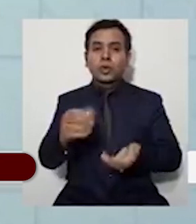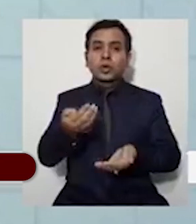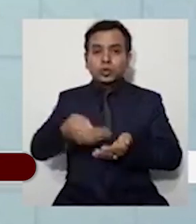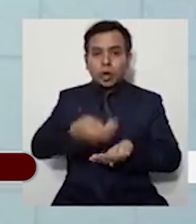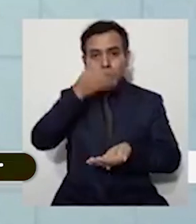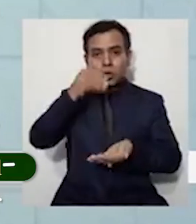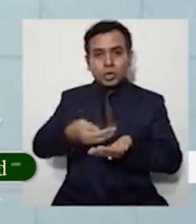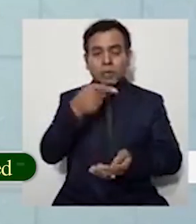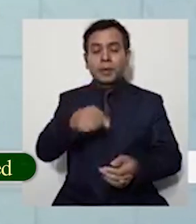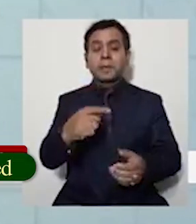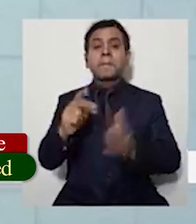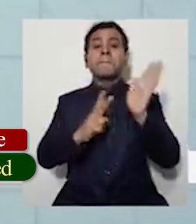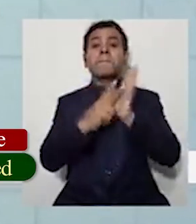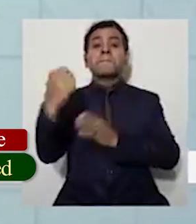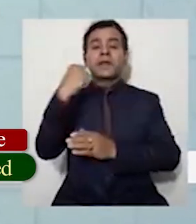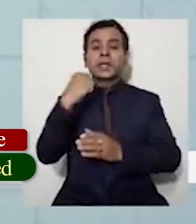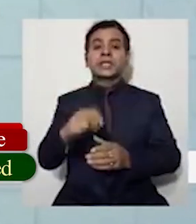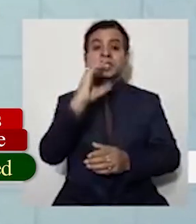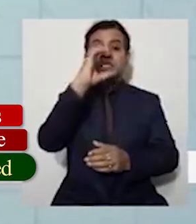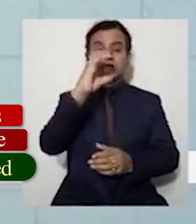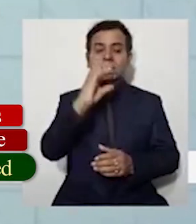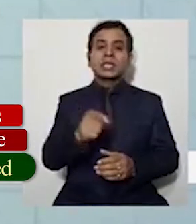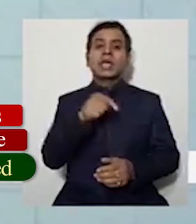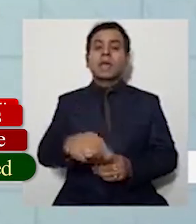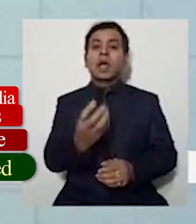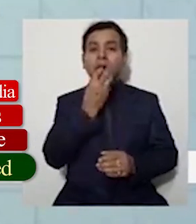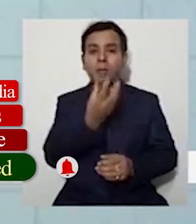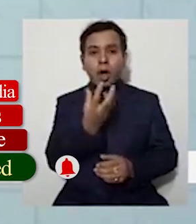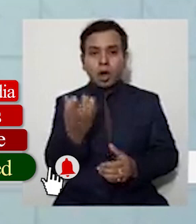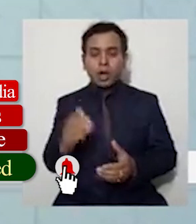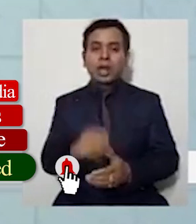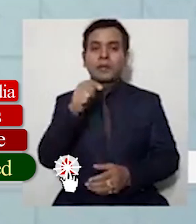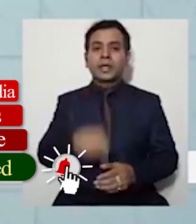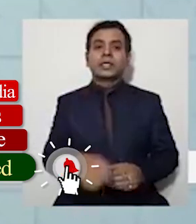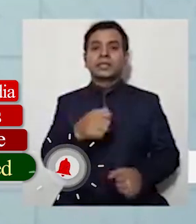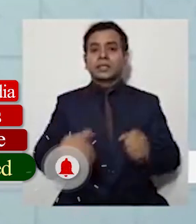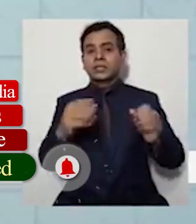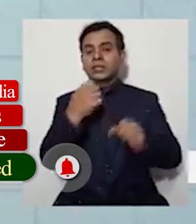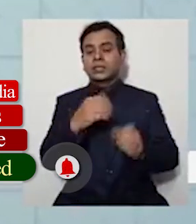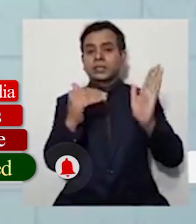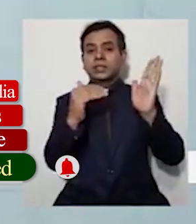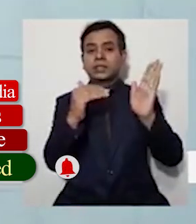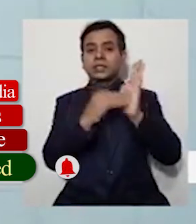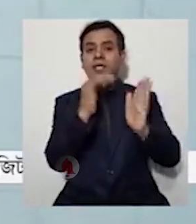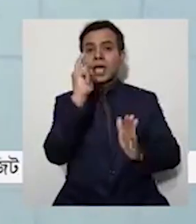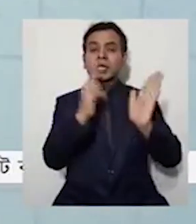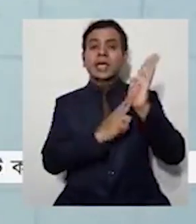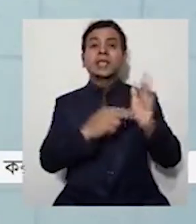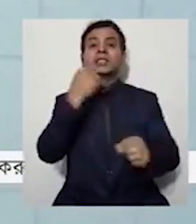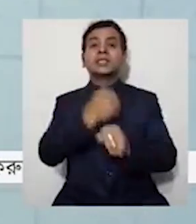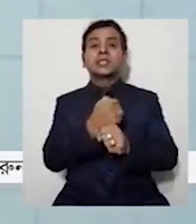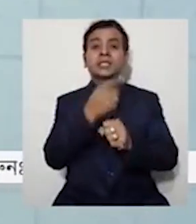যে খাবার এগুলো স্বাস্থ্যের জন্য ভালো, এই খাবারগুলো আপনারা গ্রহণ করবেন এবং